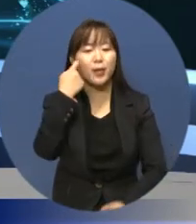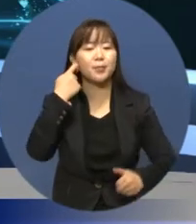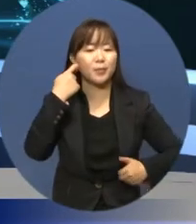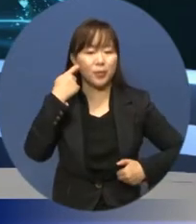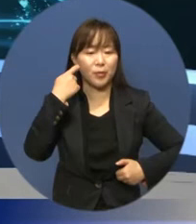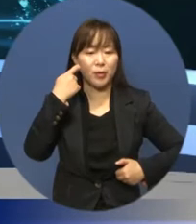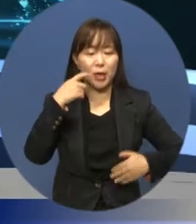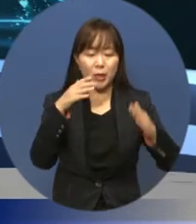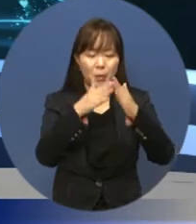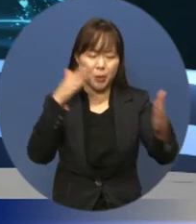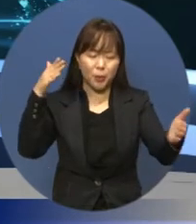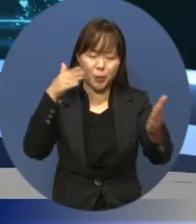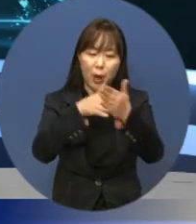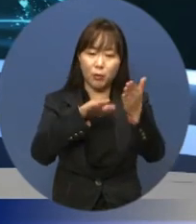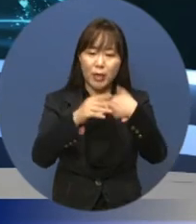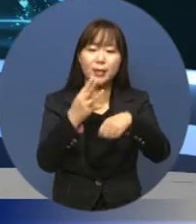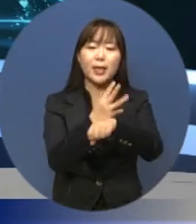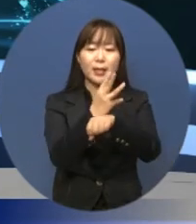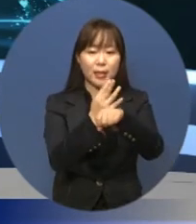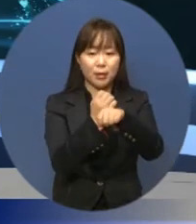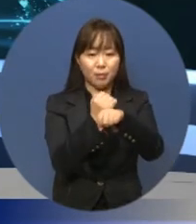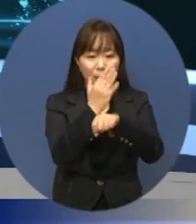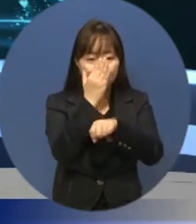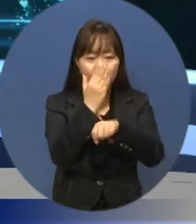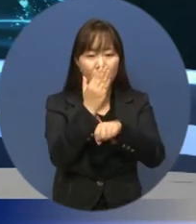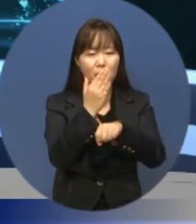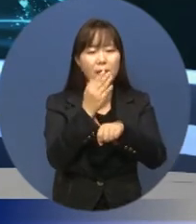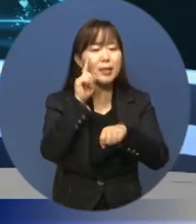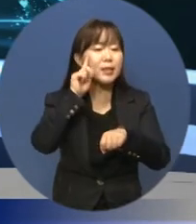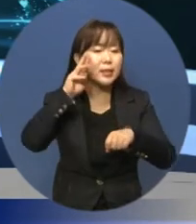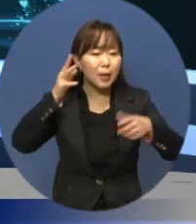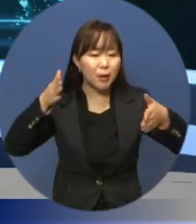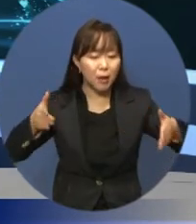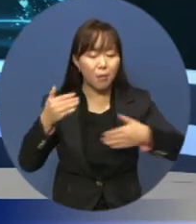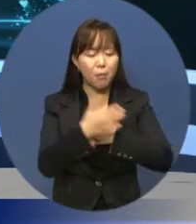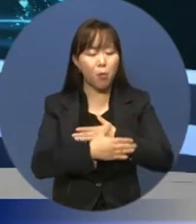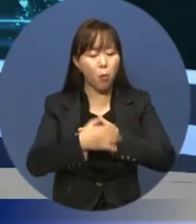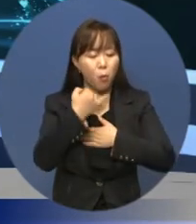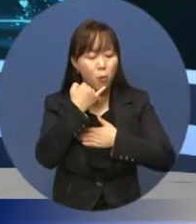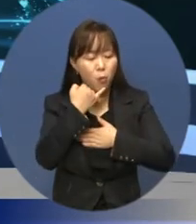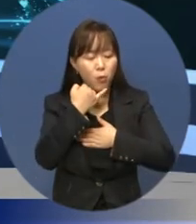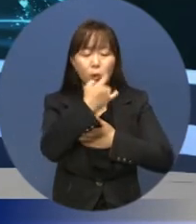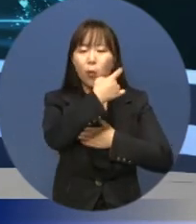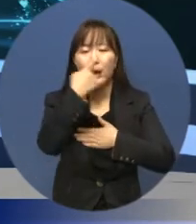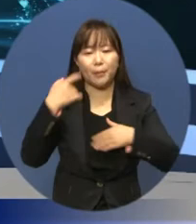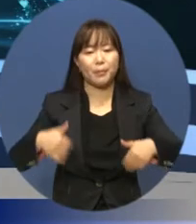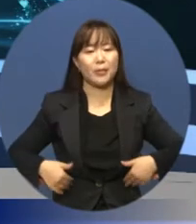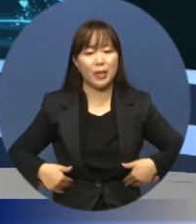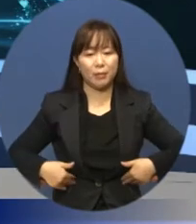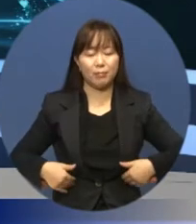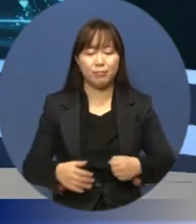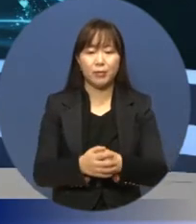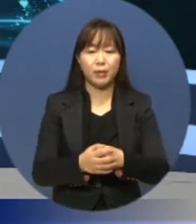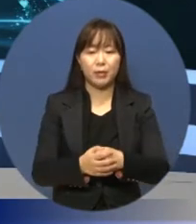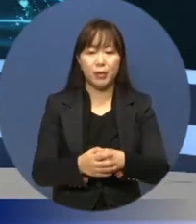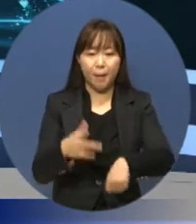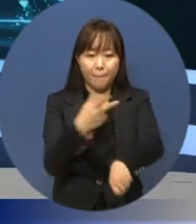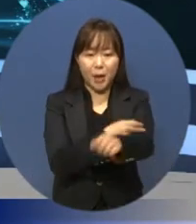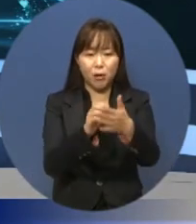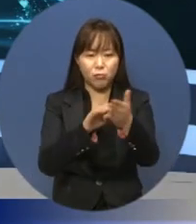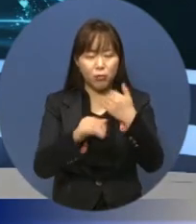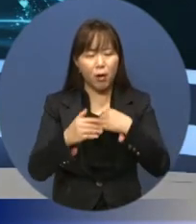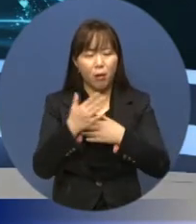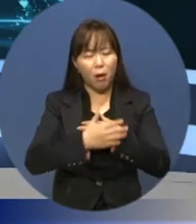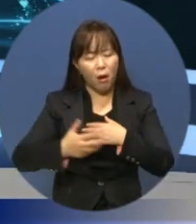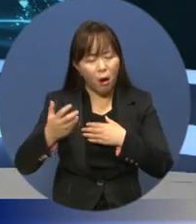데요 집에 도착해 3시간 이상 최소 3일간 몸 상태를 관찰해야 합니다 예방접종 후 통증과